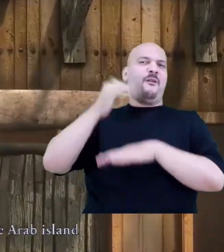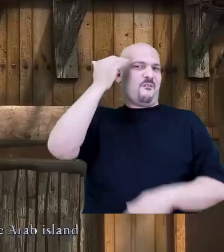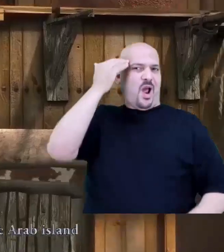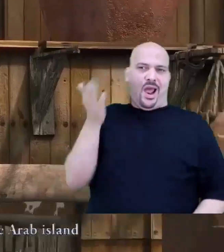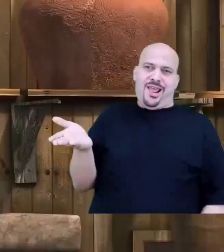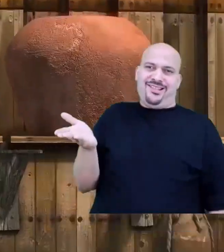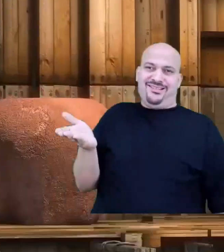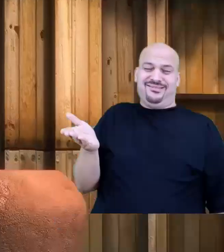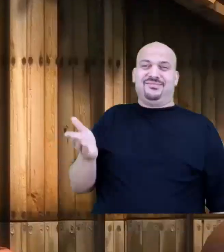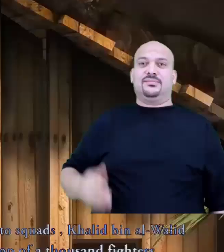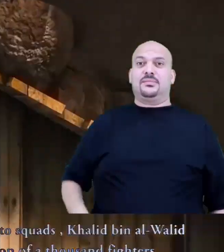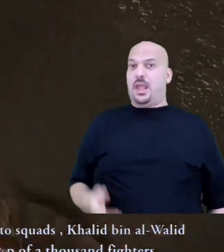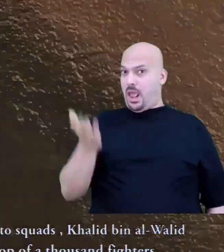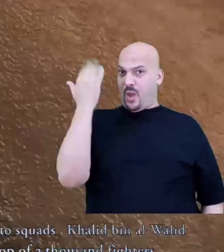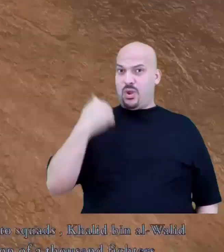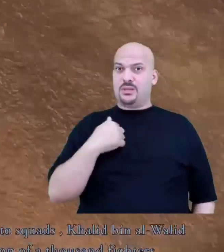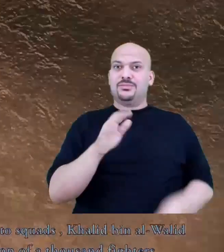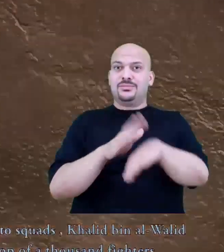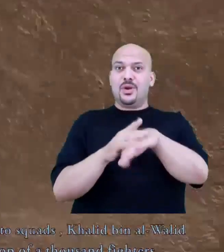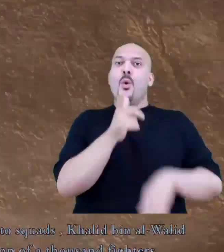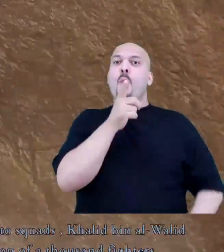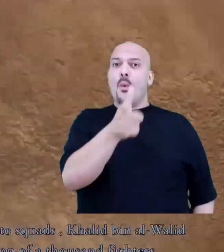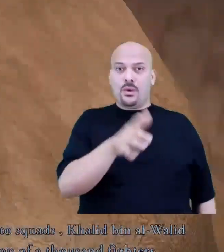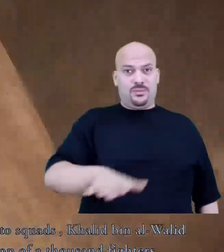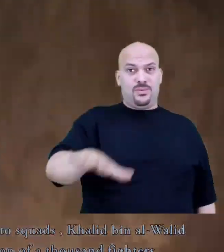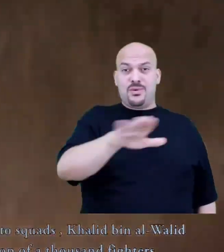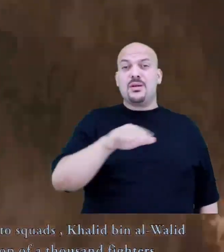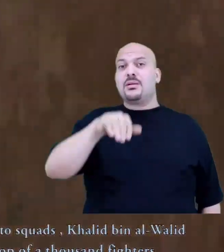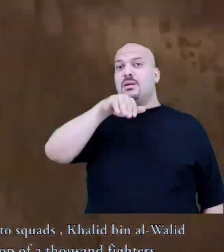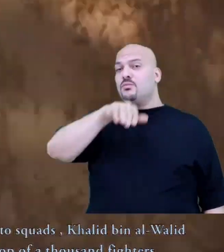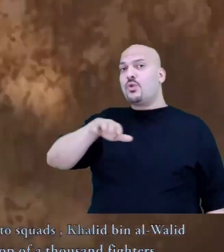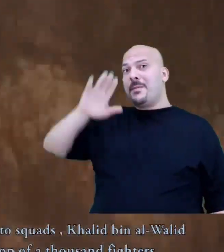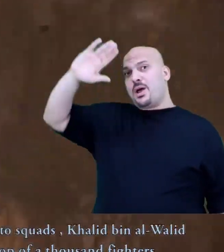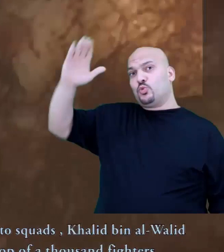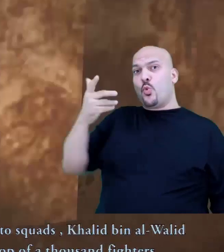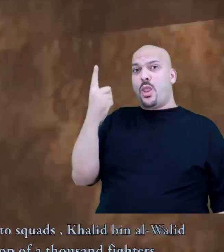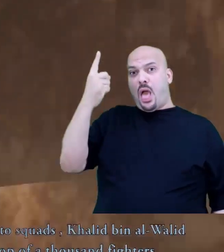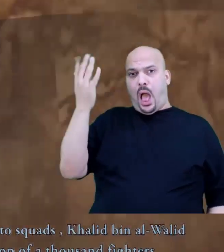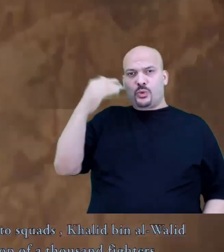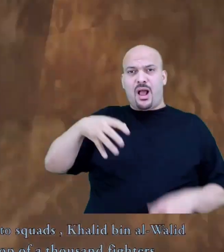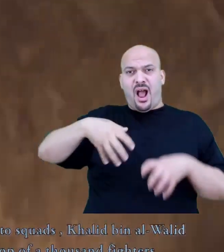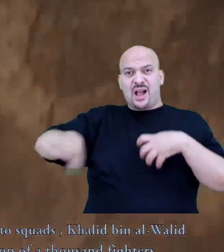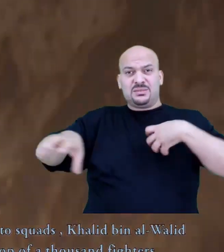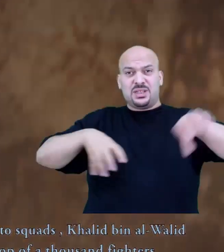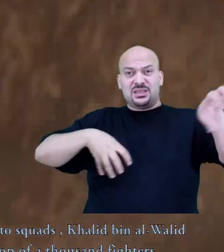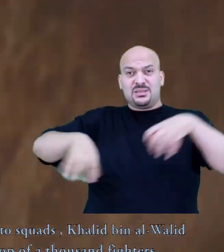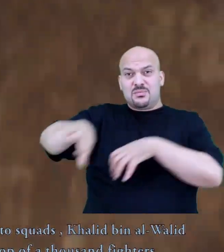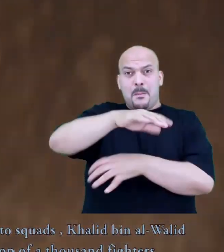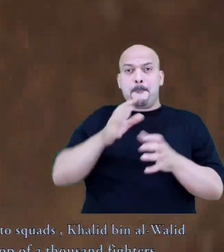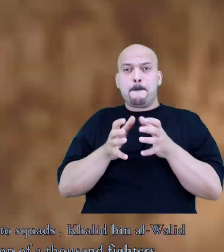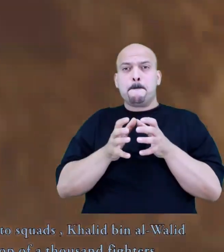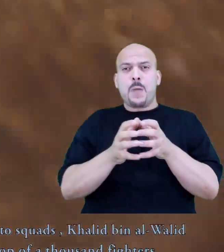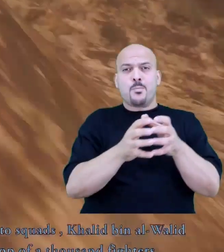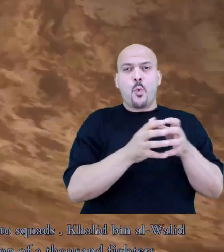بأكملها. وقد نوهنا أن رسول الله قد قسم الجيش